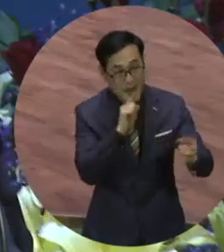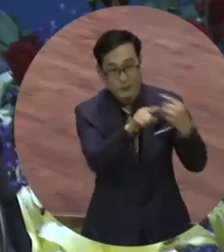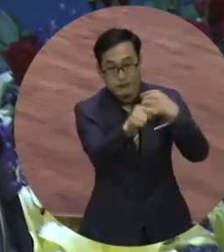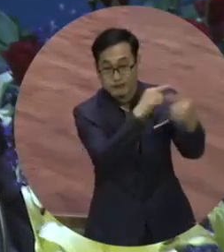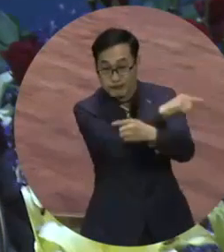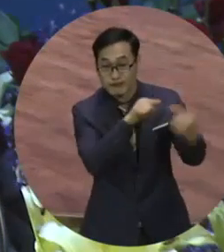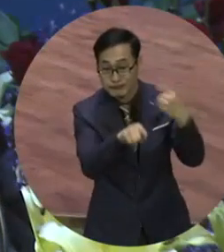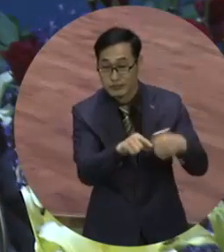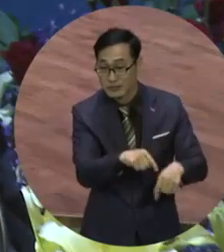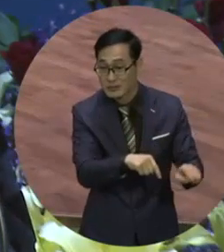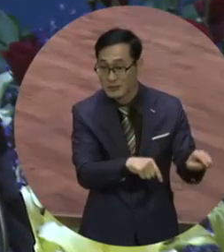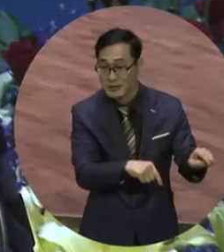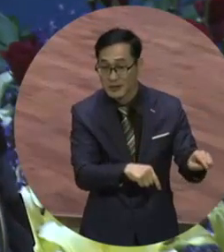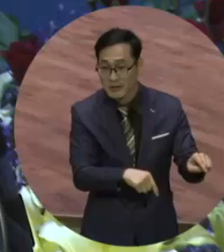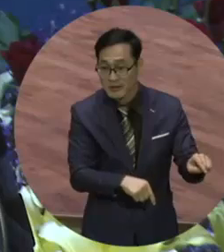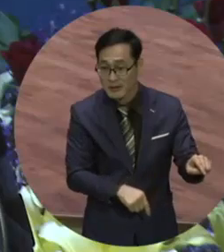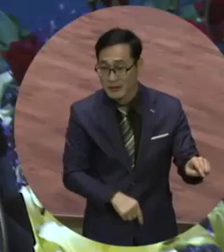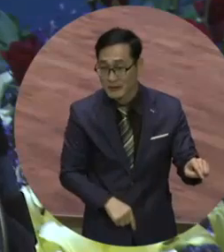나와 있으면